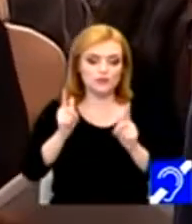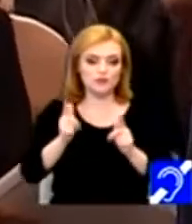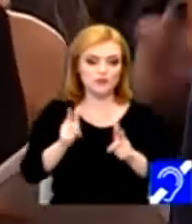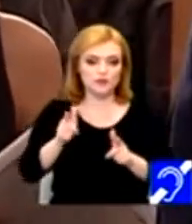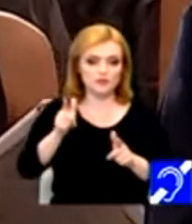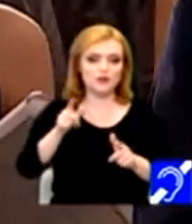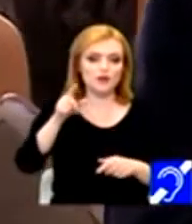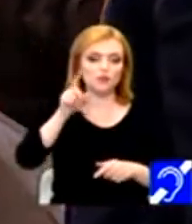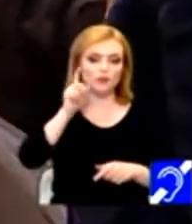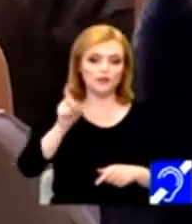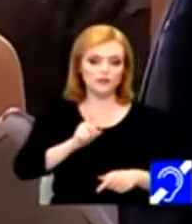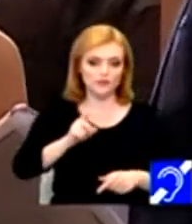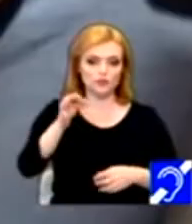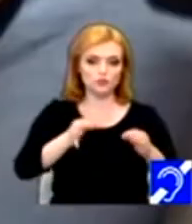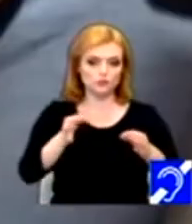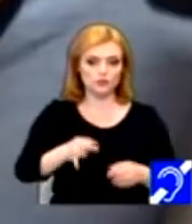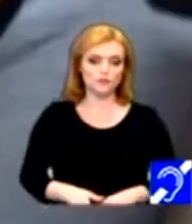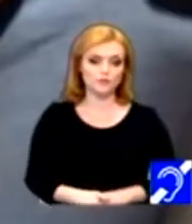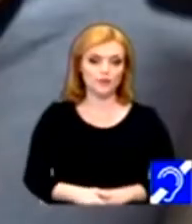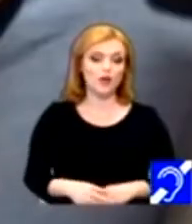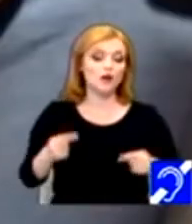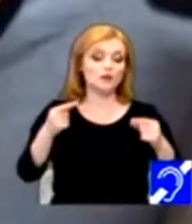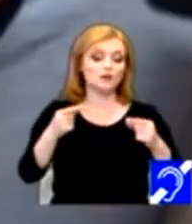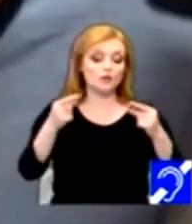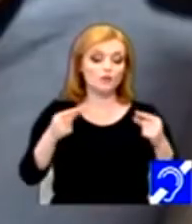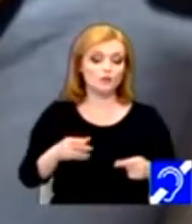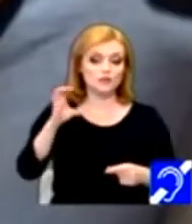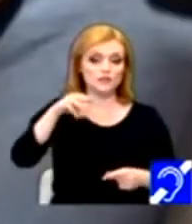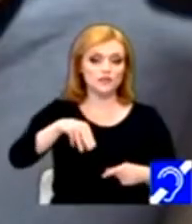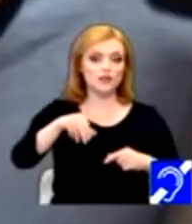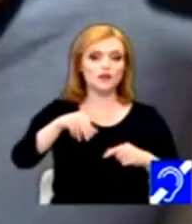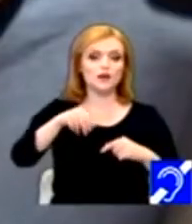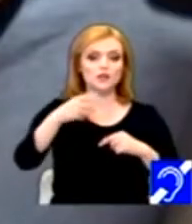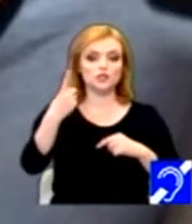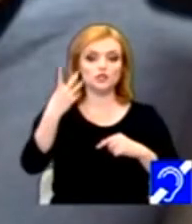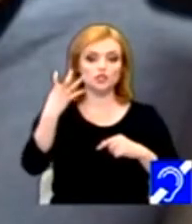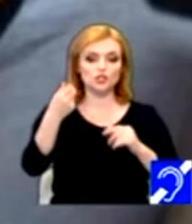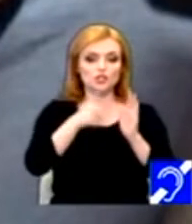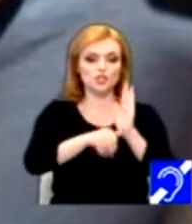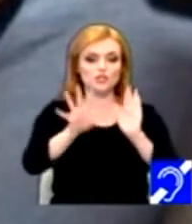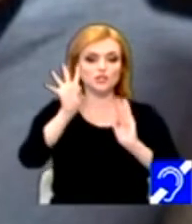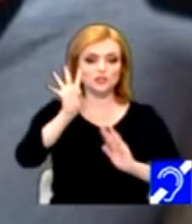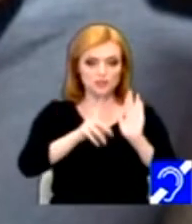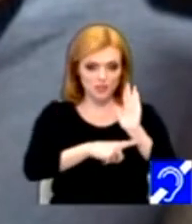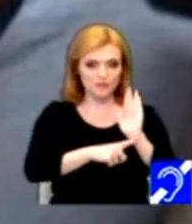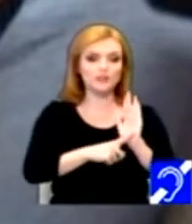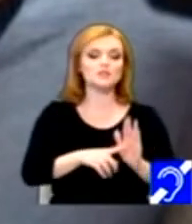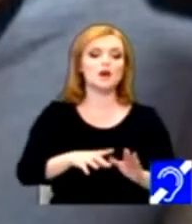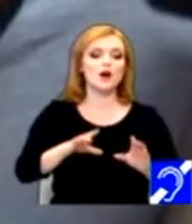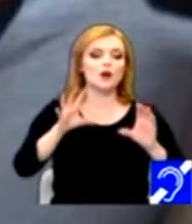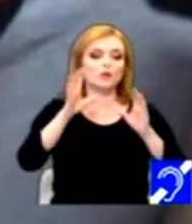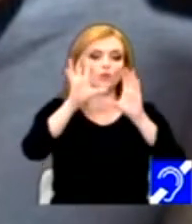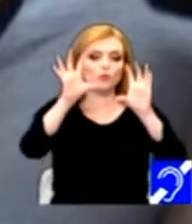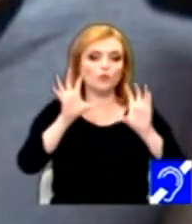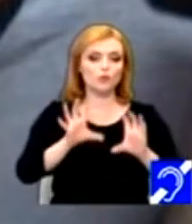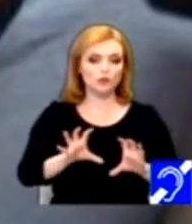și codul penal al Republicii Moldova. Conform articolului 469 al codului de procedură penală al Republicii Republicii Moldova, Vecea Stav Platon ar